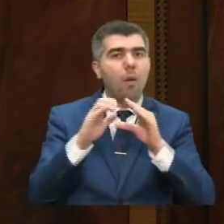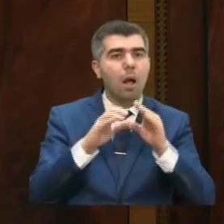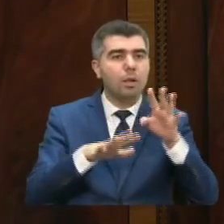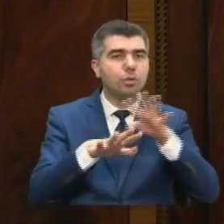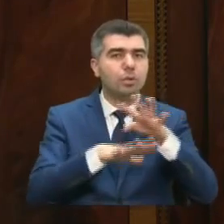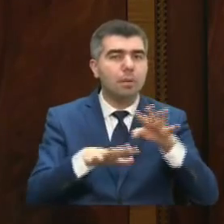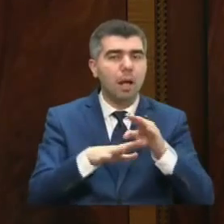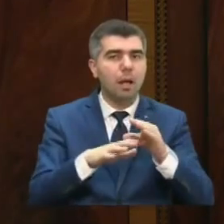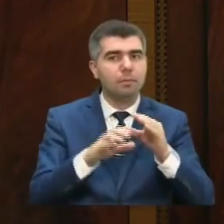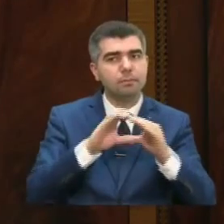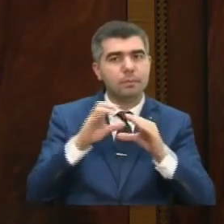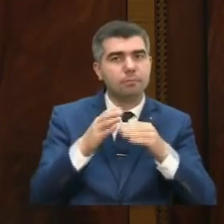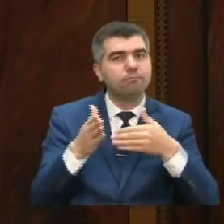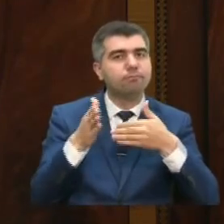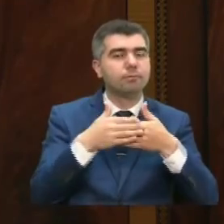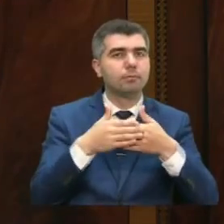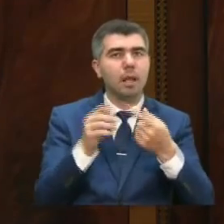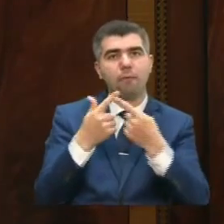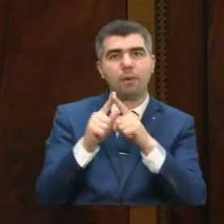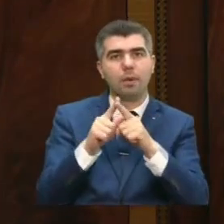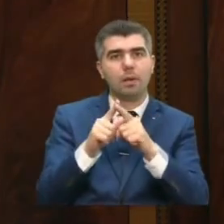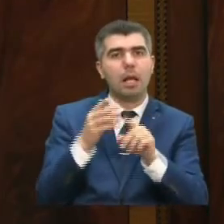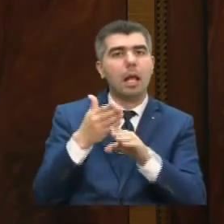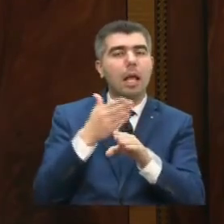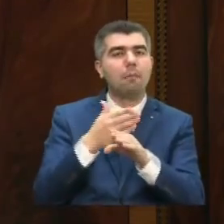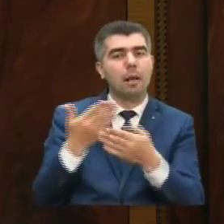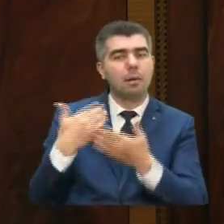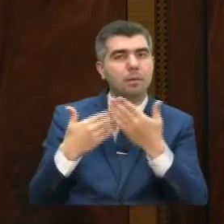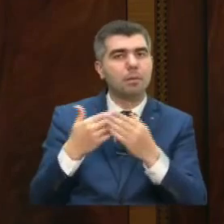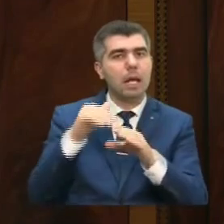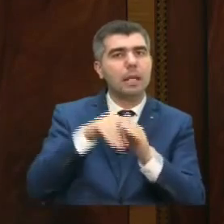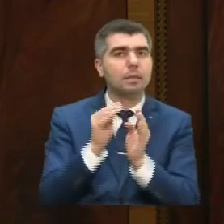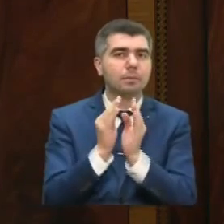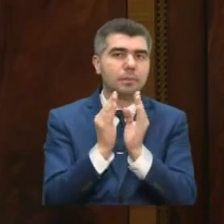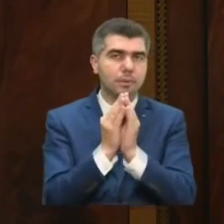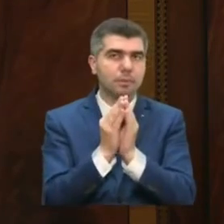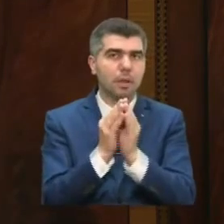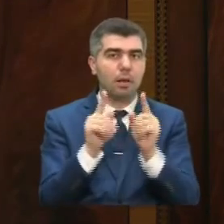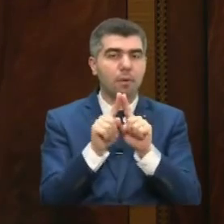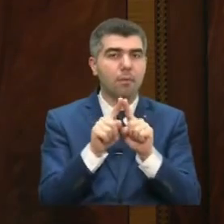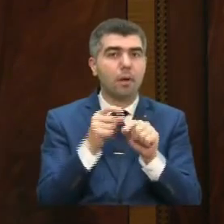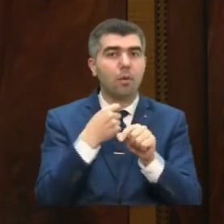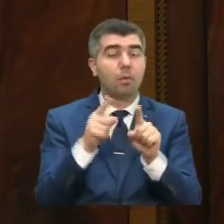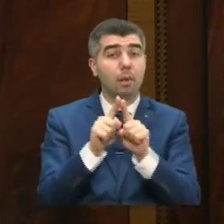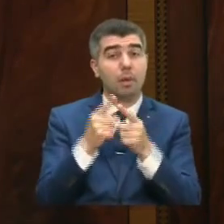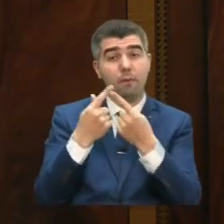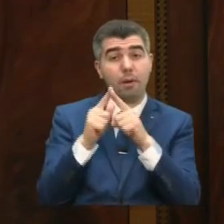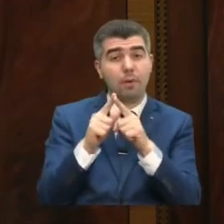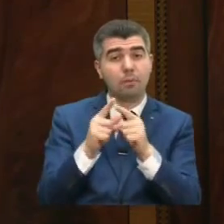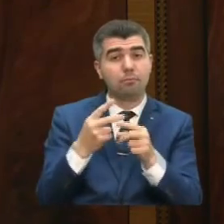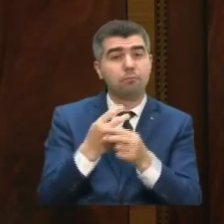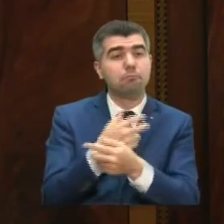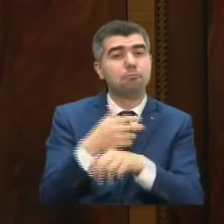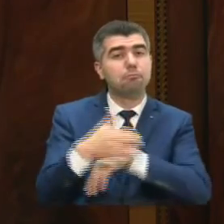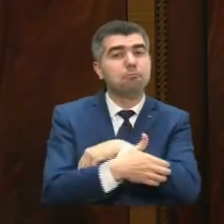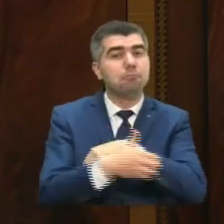وافراغه من محتواه. واوفياء لما قام به سلفكم السي بن كيران حين قرر ممارسه التقشف